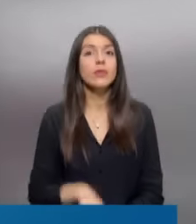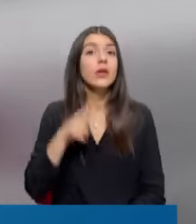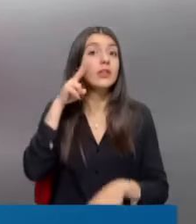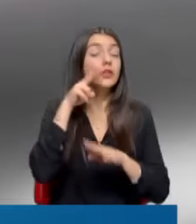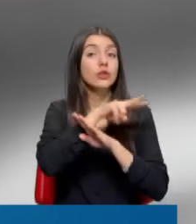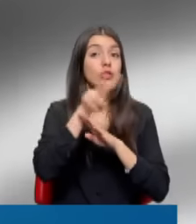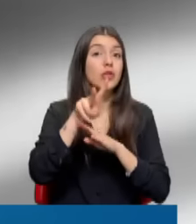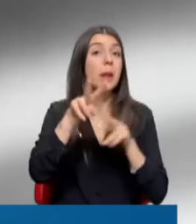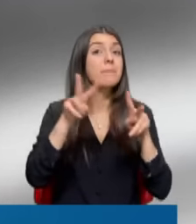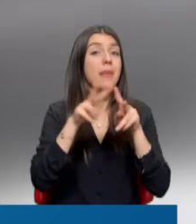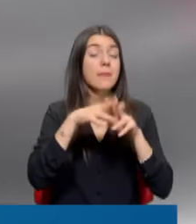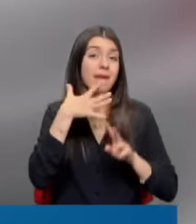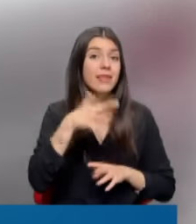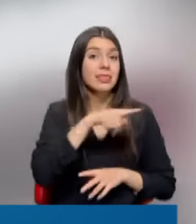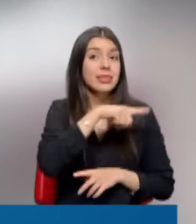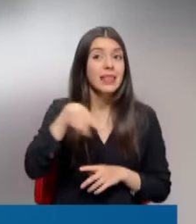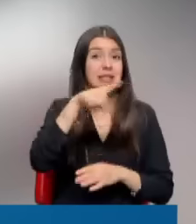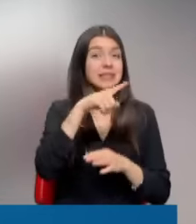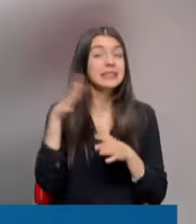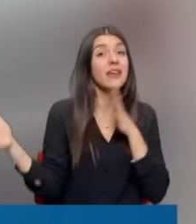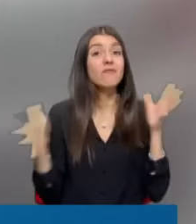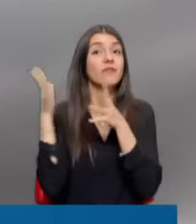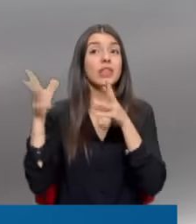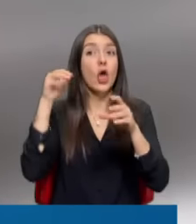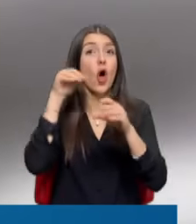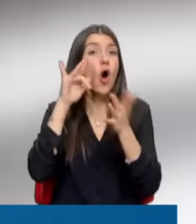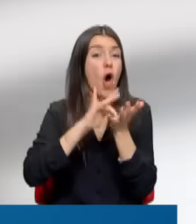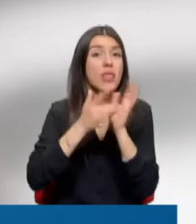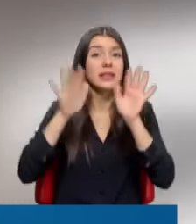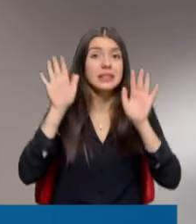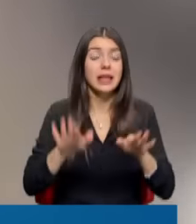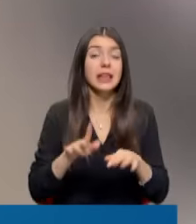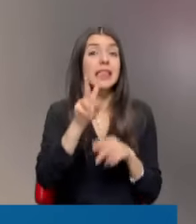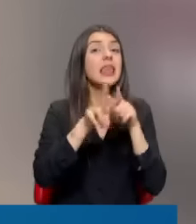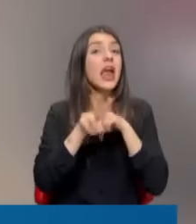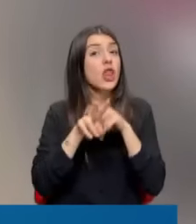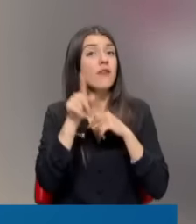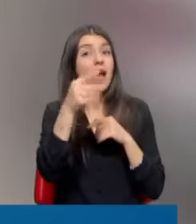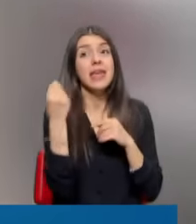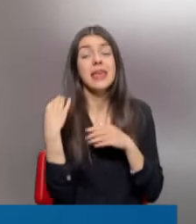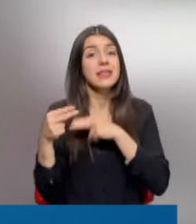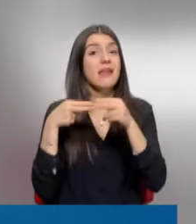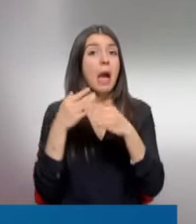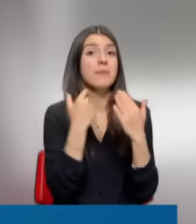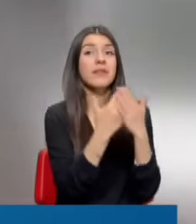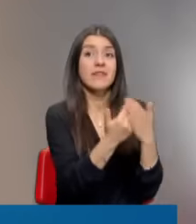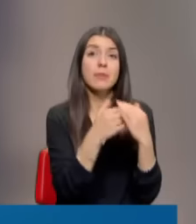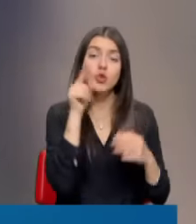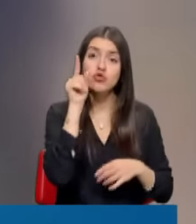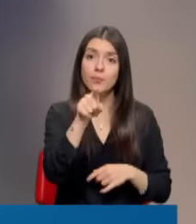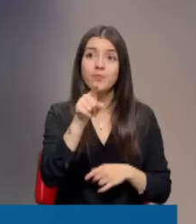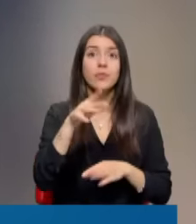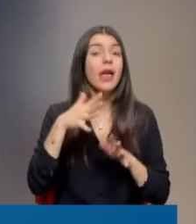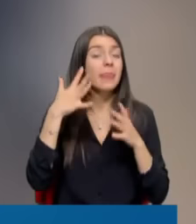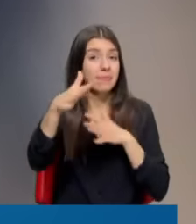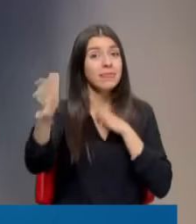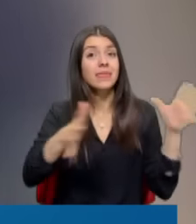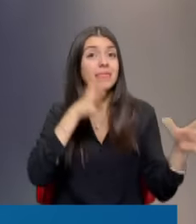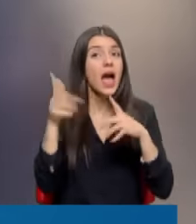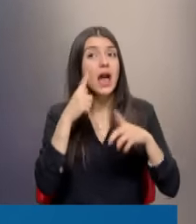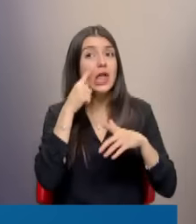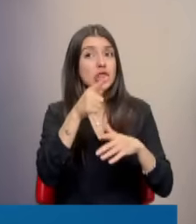Görüntüler Marmara Denizi'nde etkili olan fırtınanın ortasında kalan Yalova Yenikapı feribotundan, dalgaların vurduğu, ilerlemekte güçlük